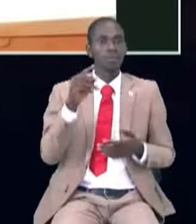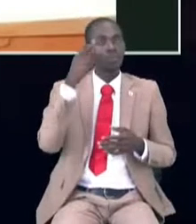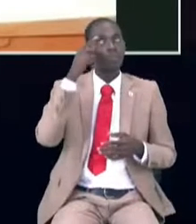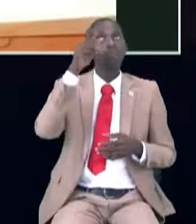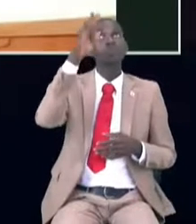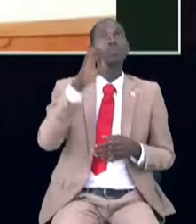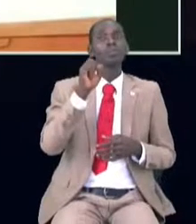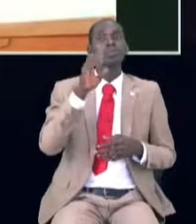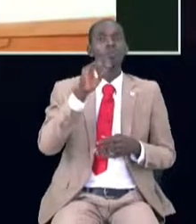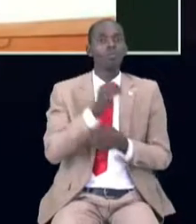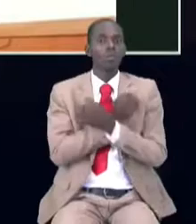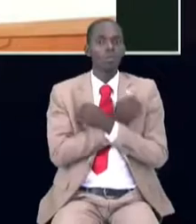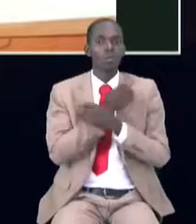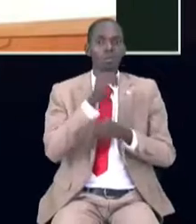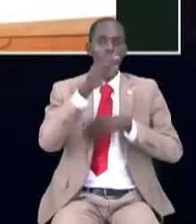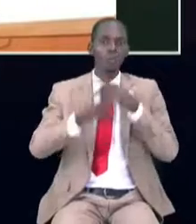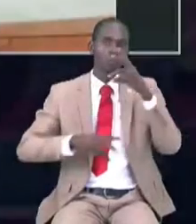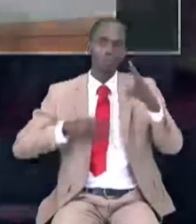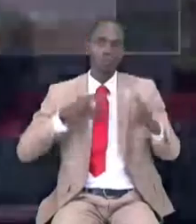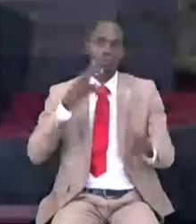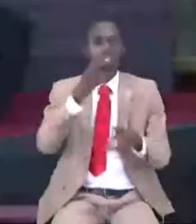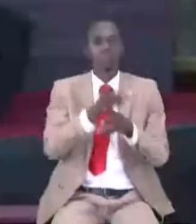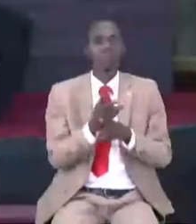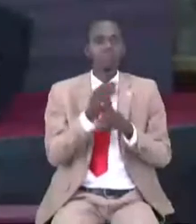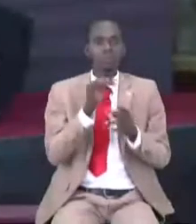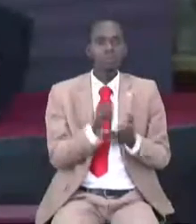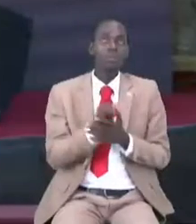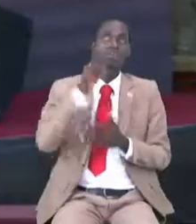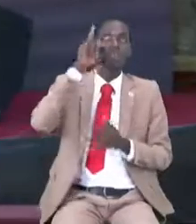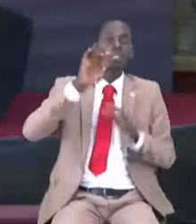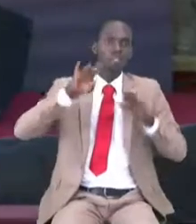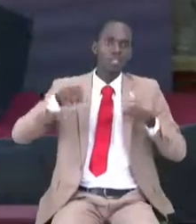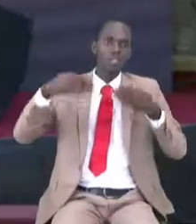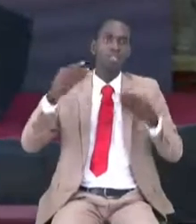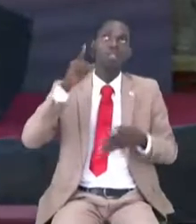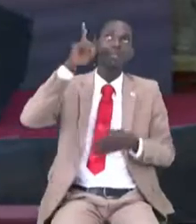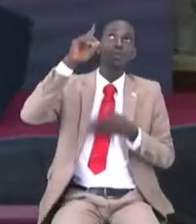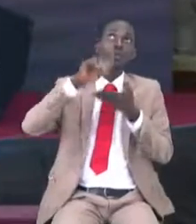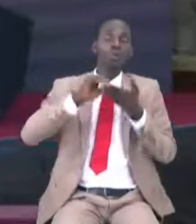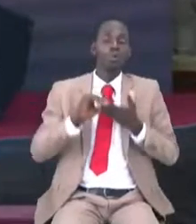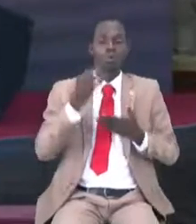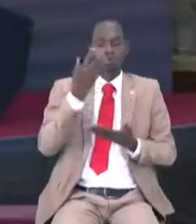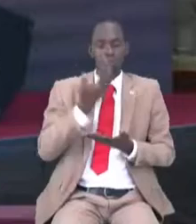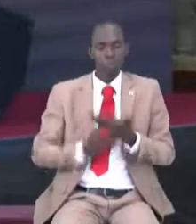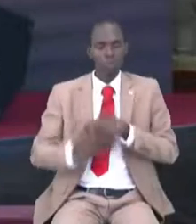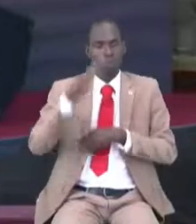a donné son Fils unique afin que quiconque croit en